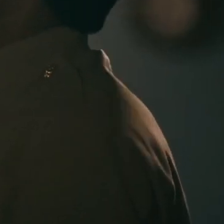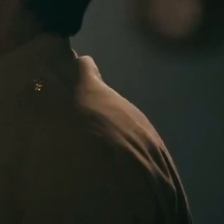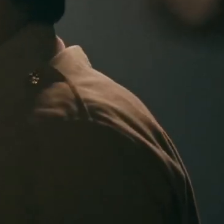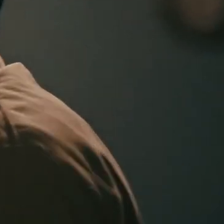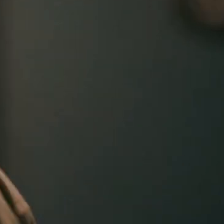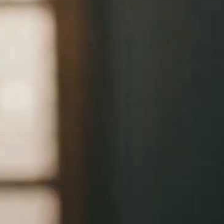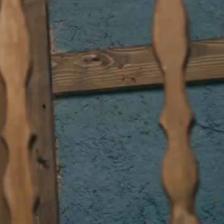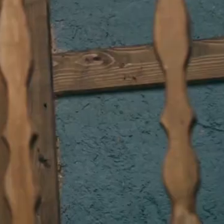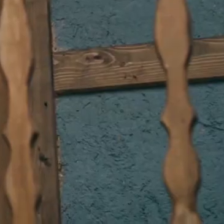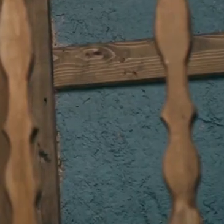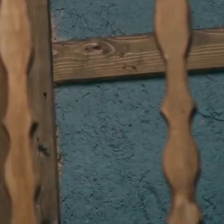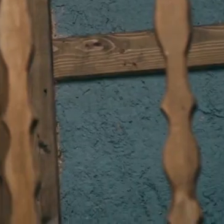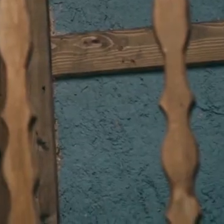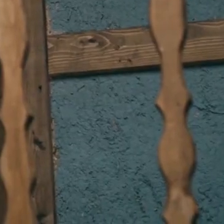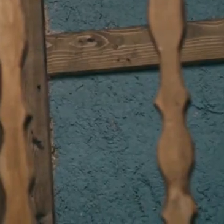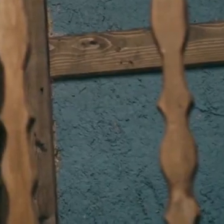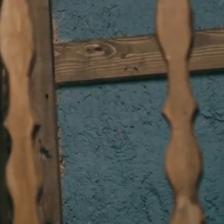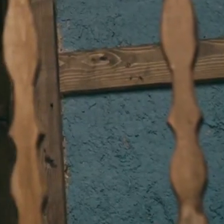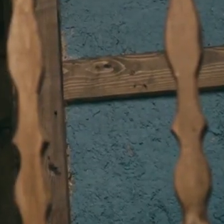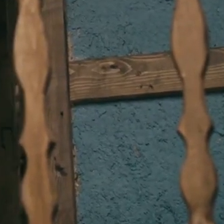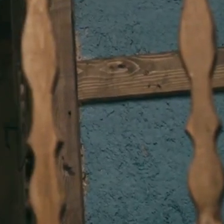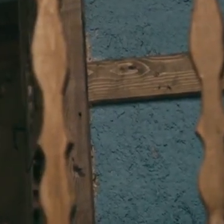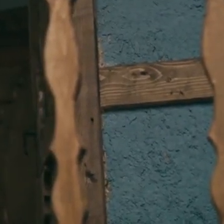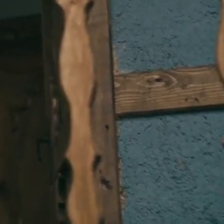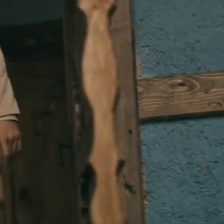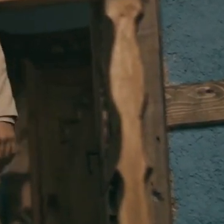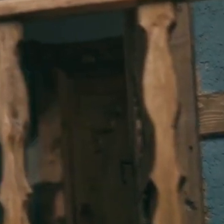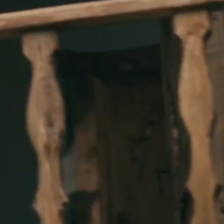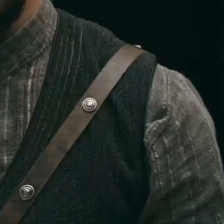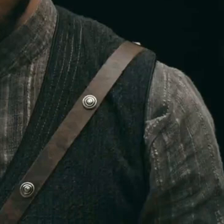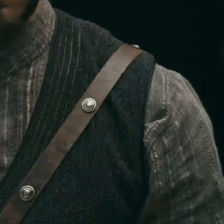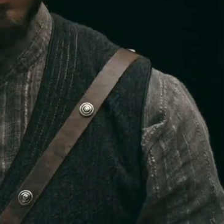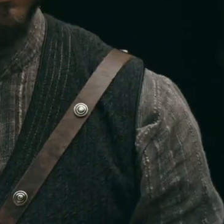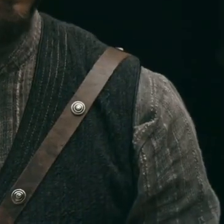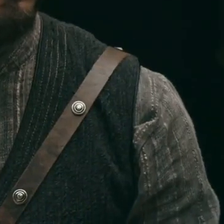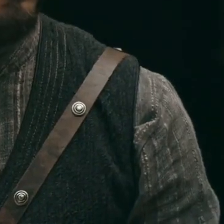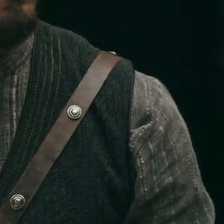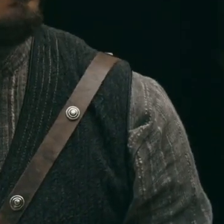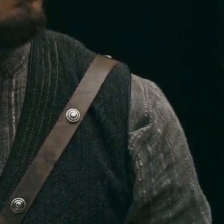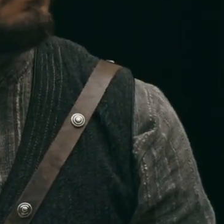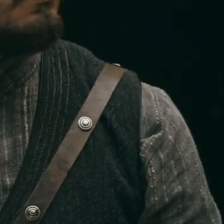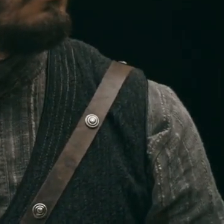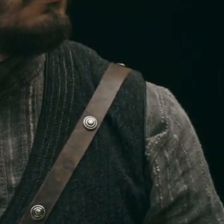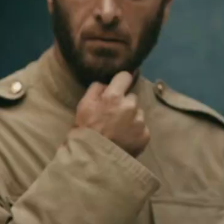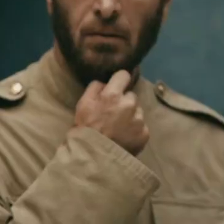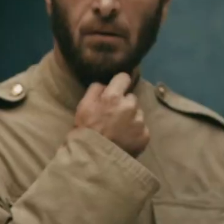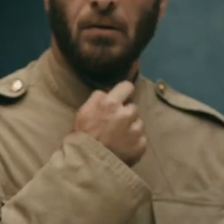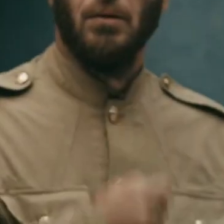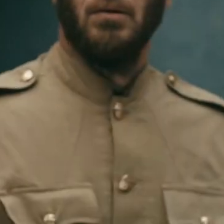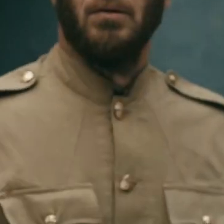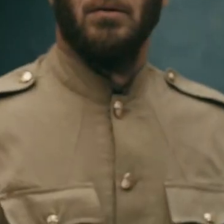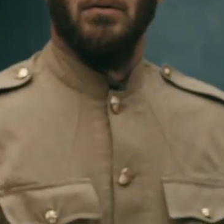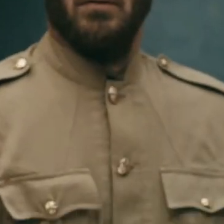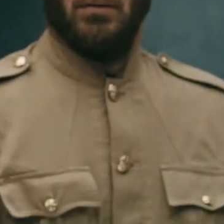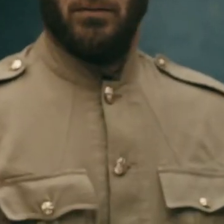Odanın ahşap kapısını açıp sakin sakin dışarı çıktı. Mehmetler küçük avluda. bir araya